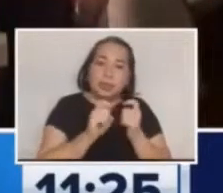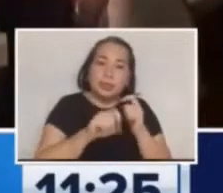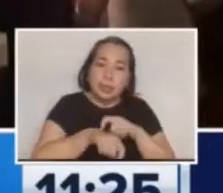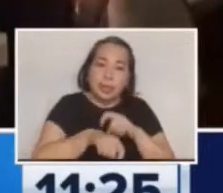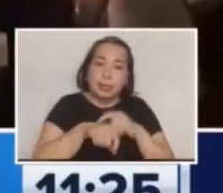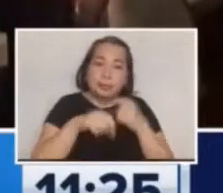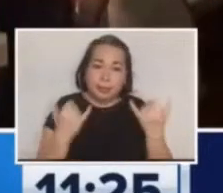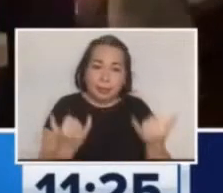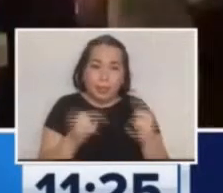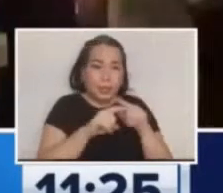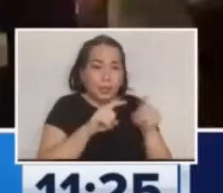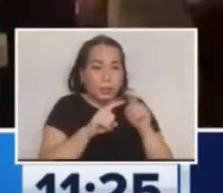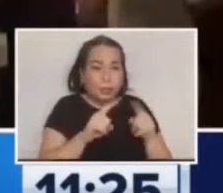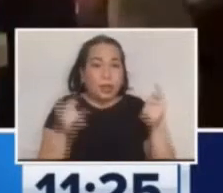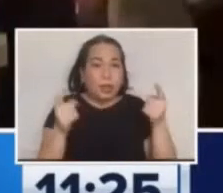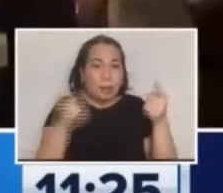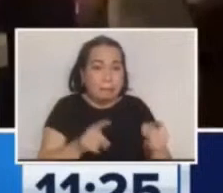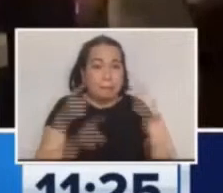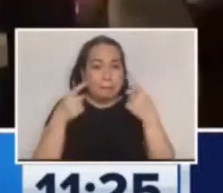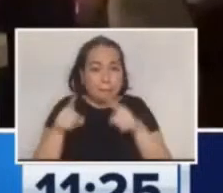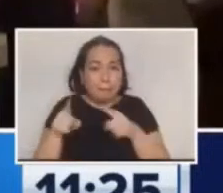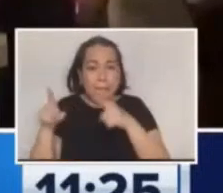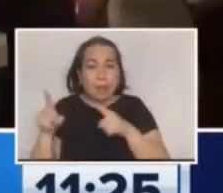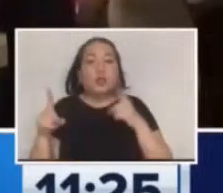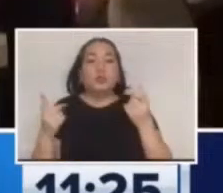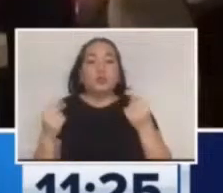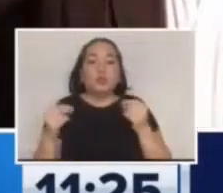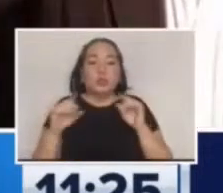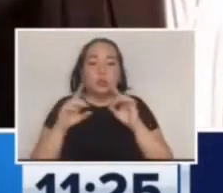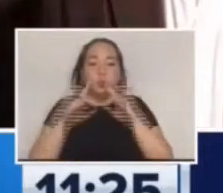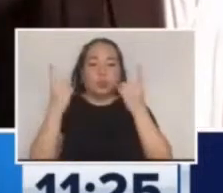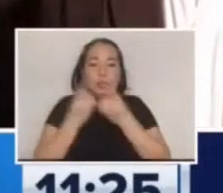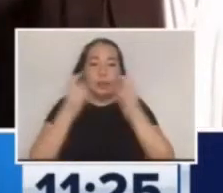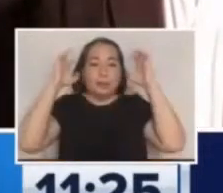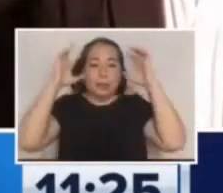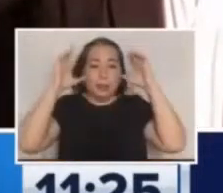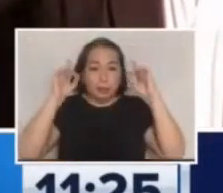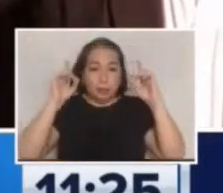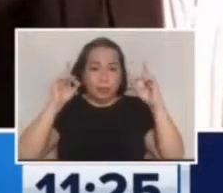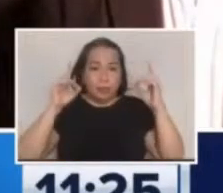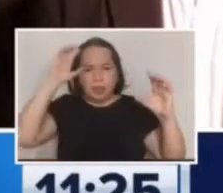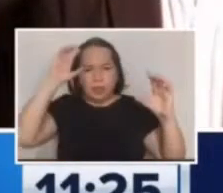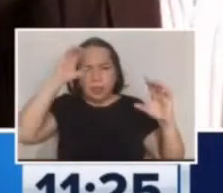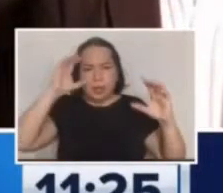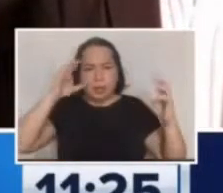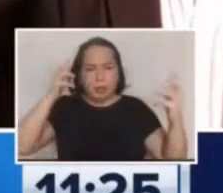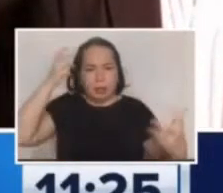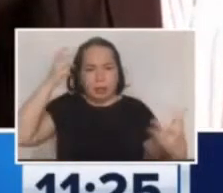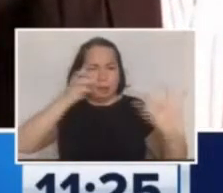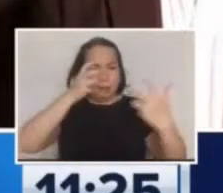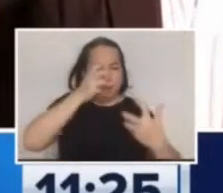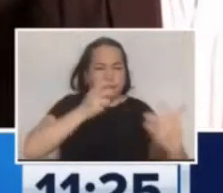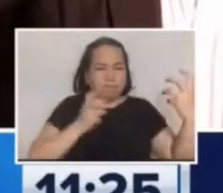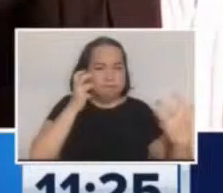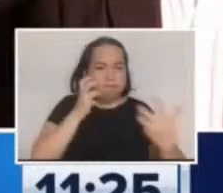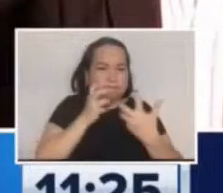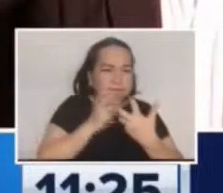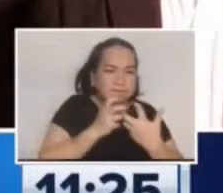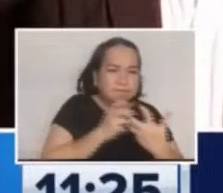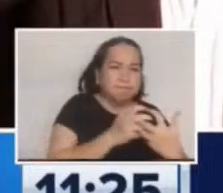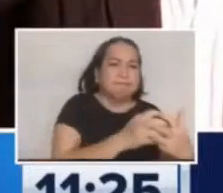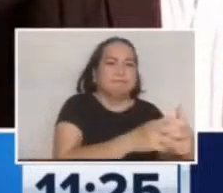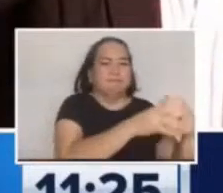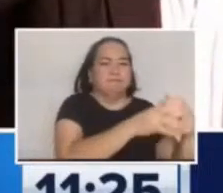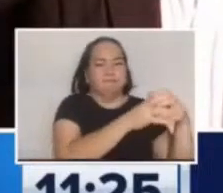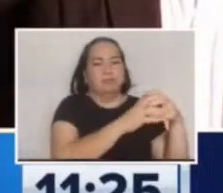Antonio. Sir, so far, kumusta na po ang paggamit ng mga estudyante ng DepEd Commons? May